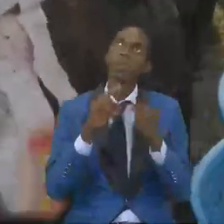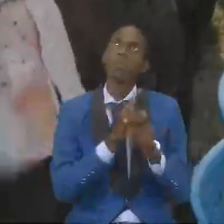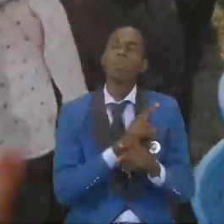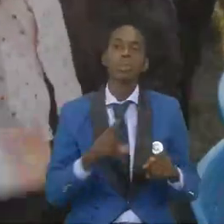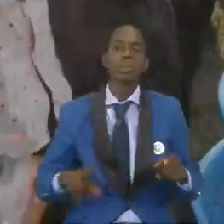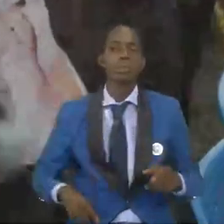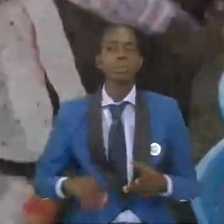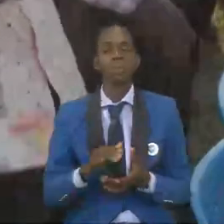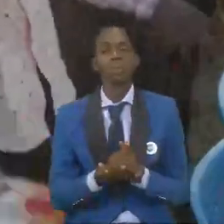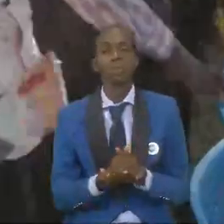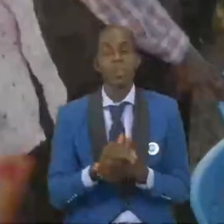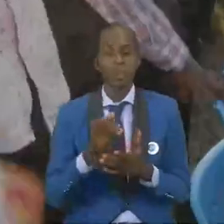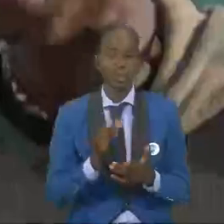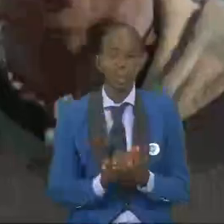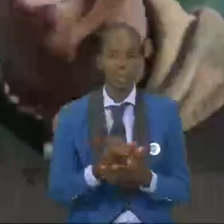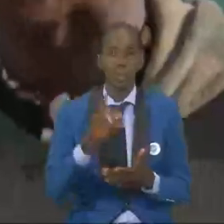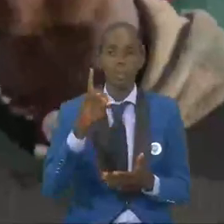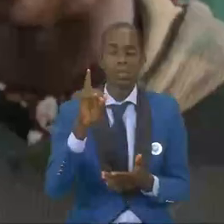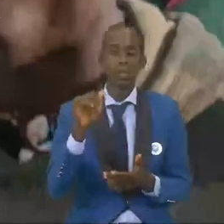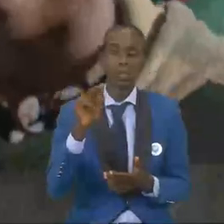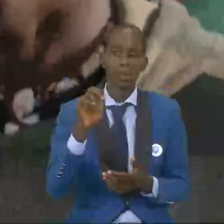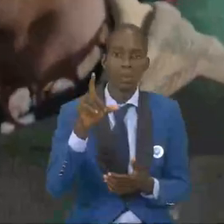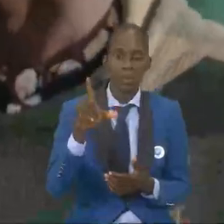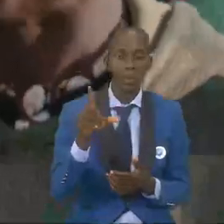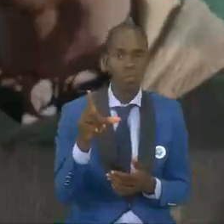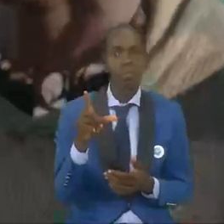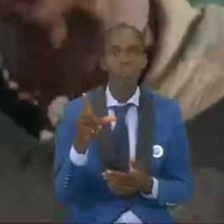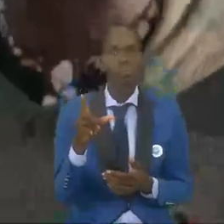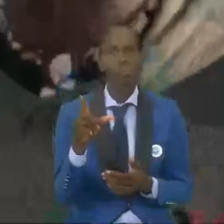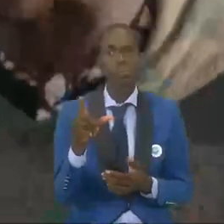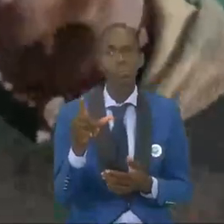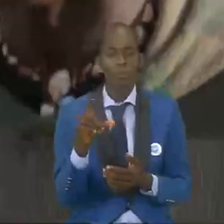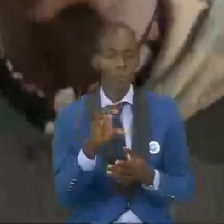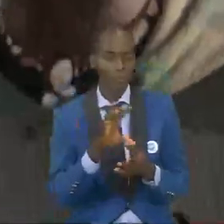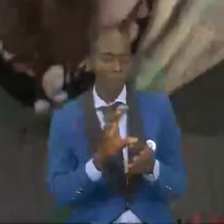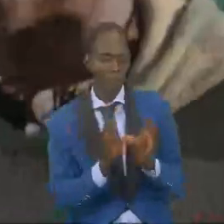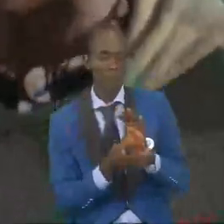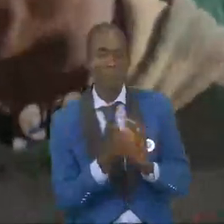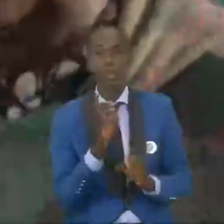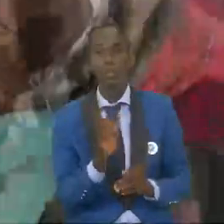vie juste, une belle vie. Parle au Seigneur.